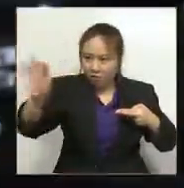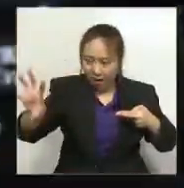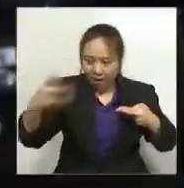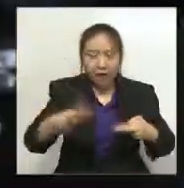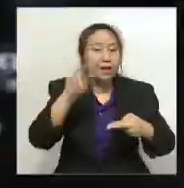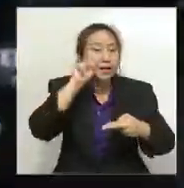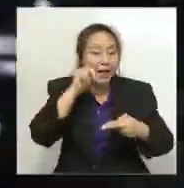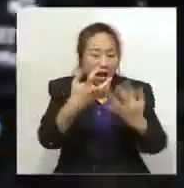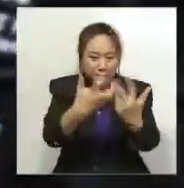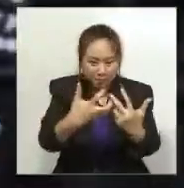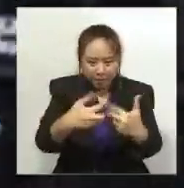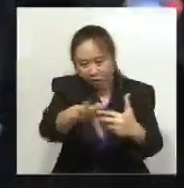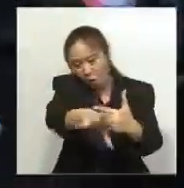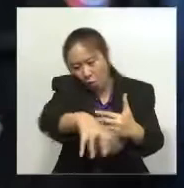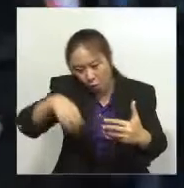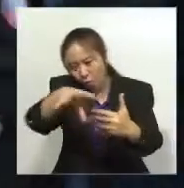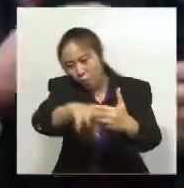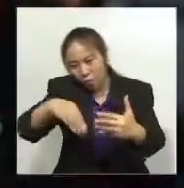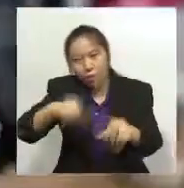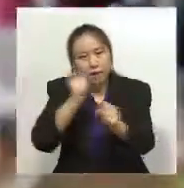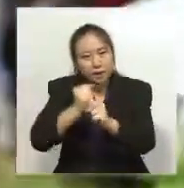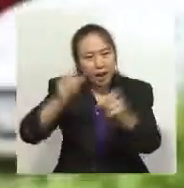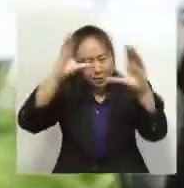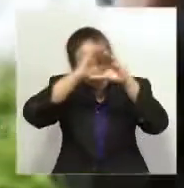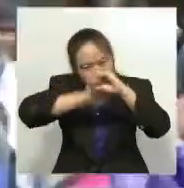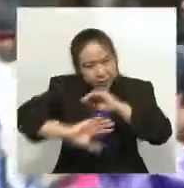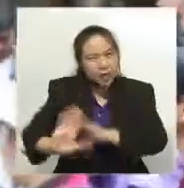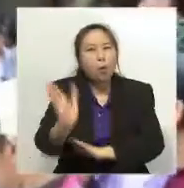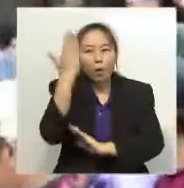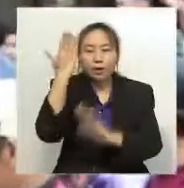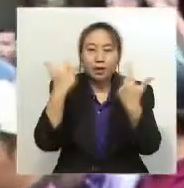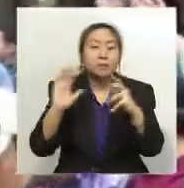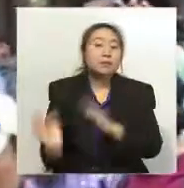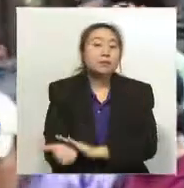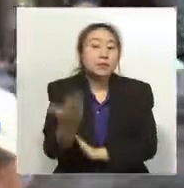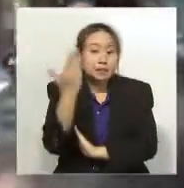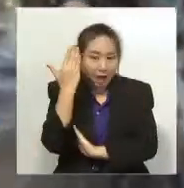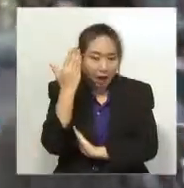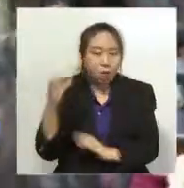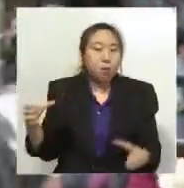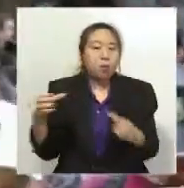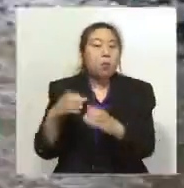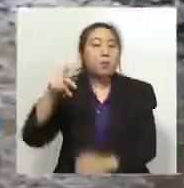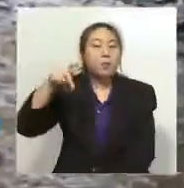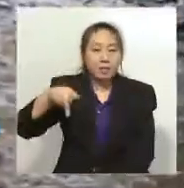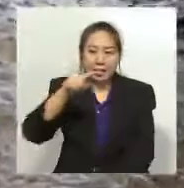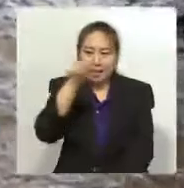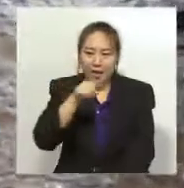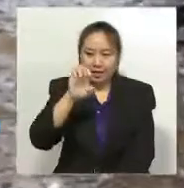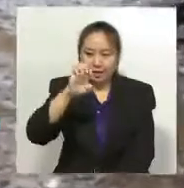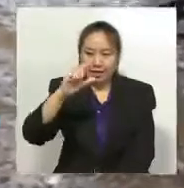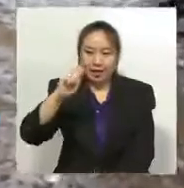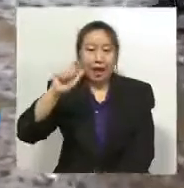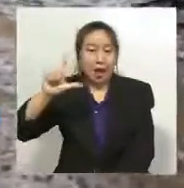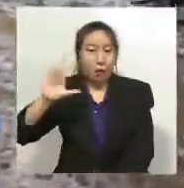ออกจากบริเวณถ้ำเจ้าหน้าที่ทำงานตลอดทั้งคืนซึ่งช่วงเช้าที่ผ่านมาหน่วยสงครามพิเศษหรือว่าหน่วยซิลนะครับของกองทัพ